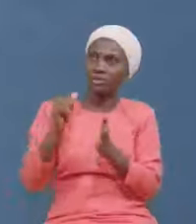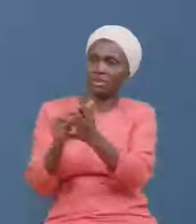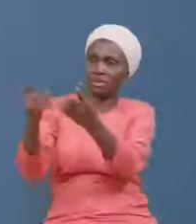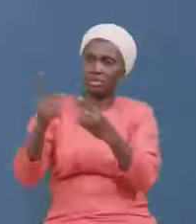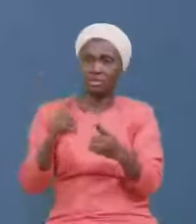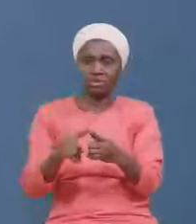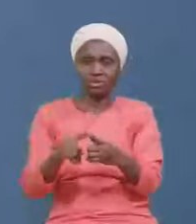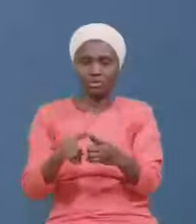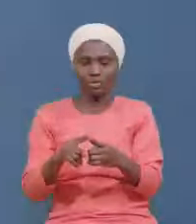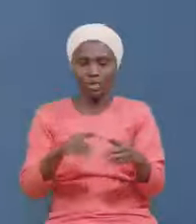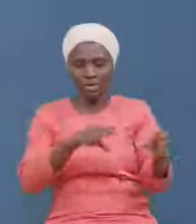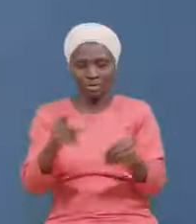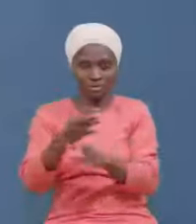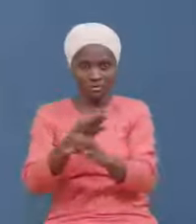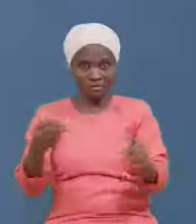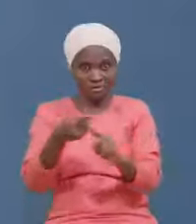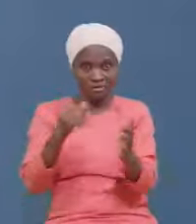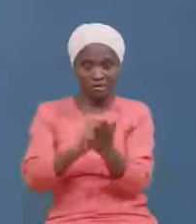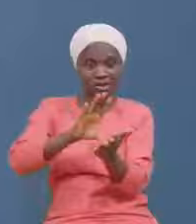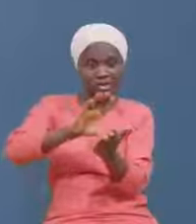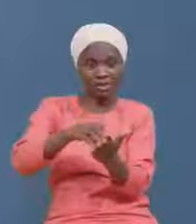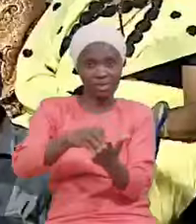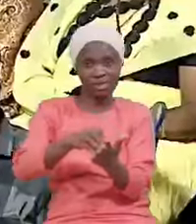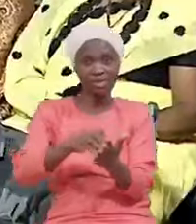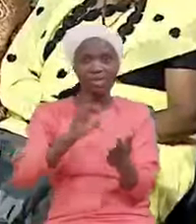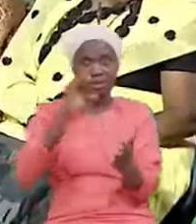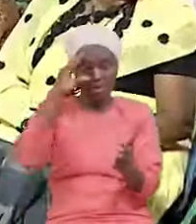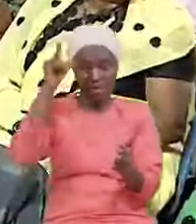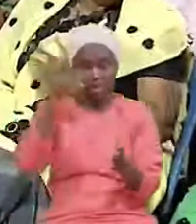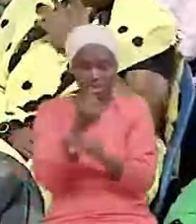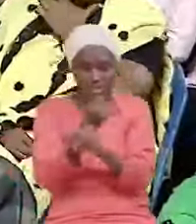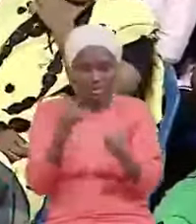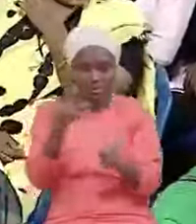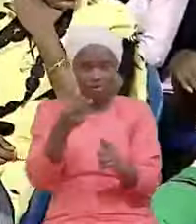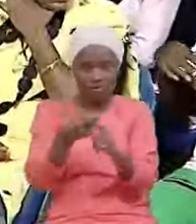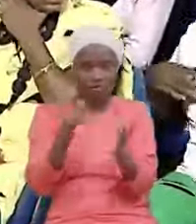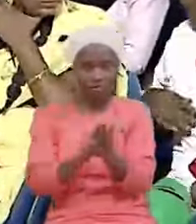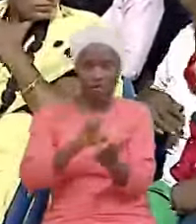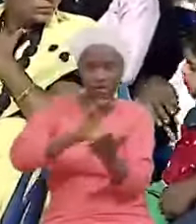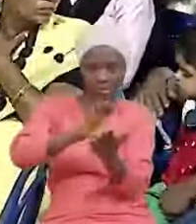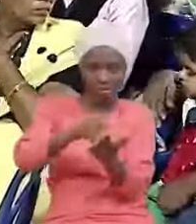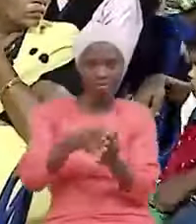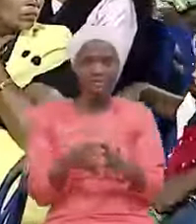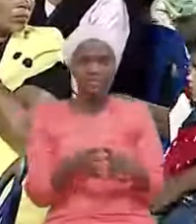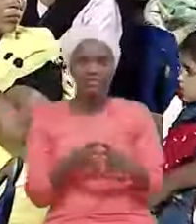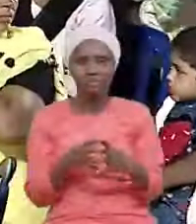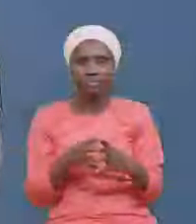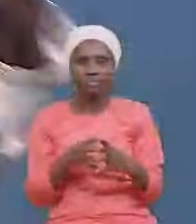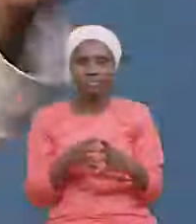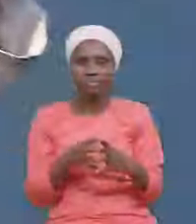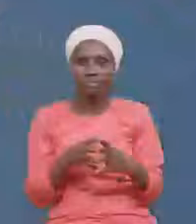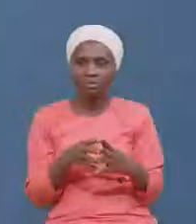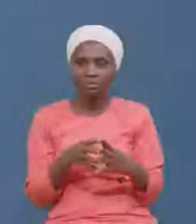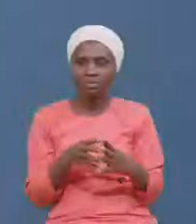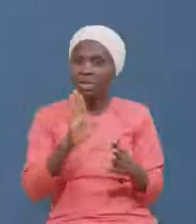you from that trap, he saves you from the trap. ఆ వల నుంచి మిమ్మల్ని విడిపించేవాడు మిమ్మల్ని రక్షించడానికి వస్తున్నాడు.